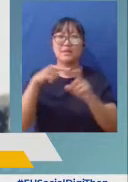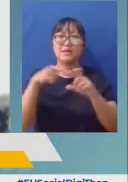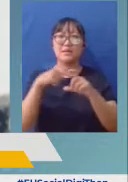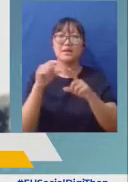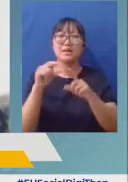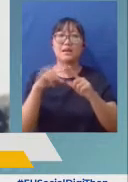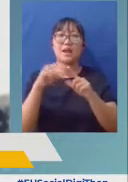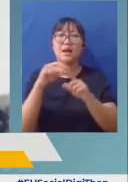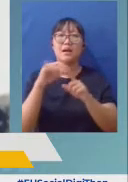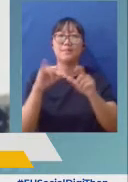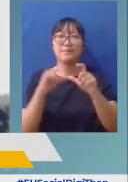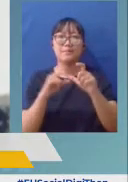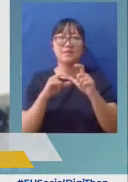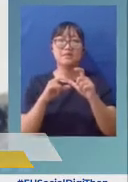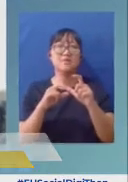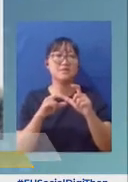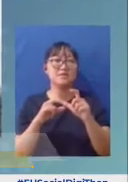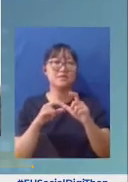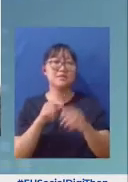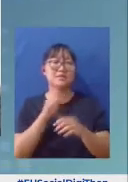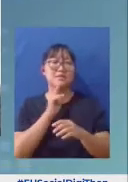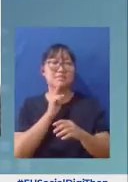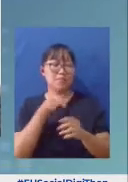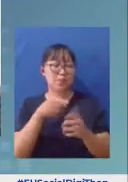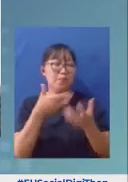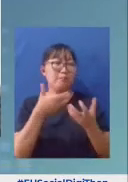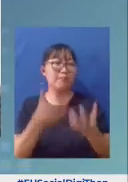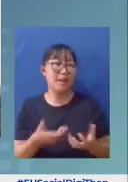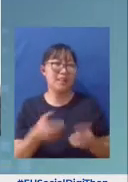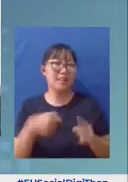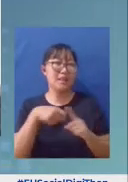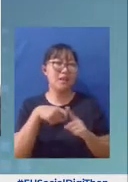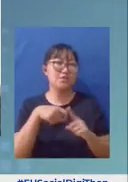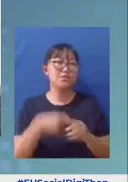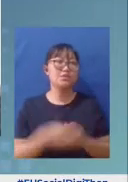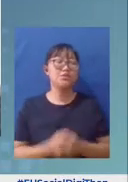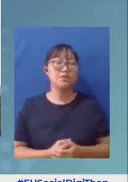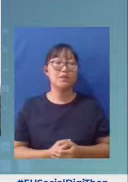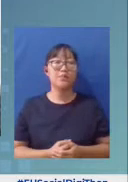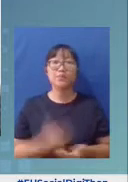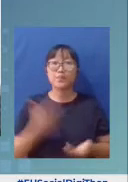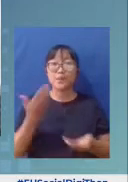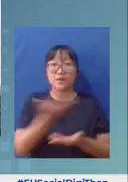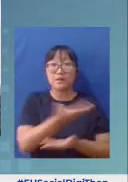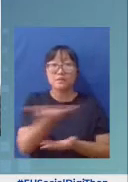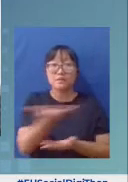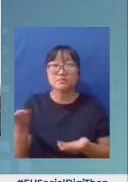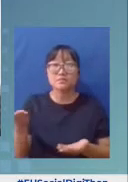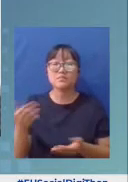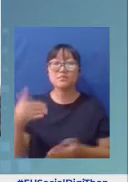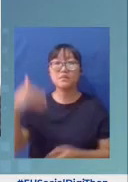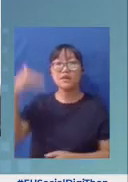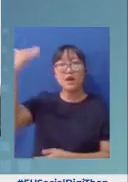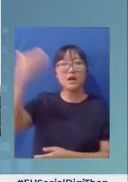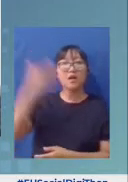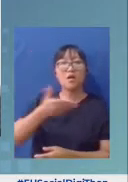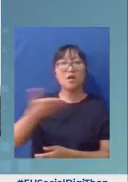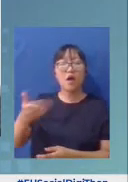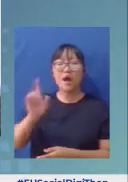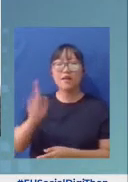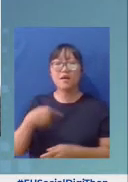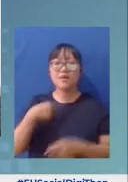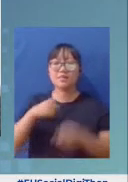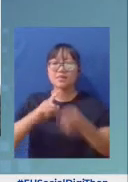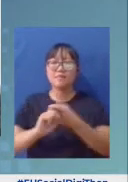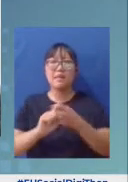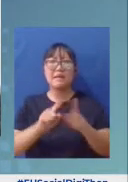Baik, Ibu. Jadi itu tadi ya, Kakak ya, kalau misalnya ada teman yang sudah menjadi menyendiri, tidak ingin bersahabat, boleh segera ketemu